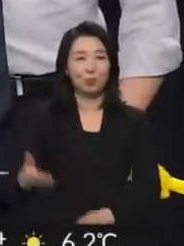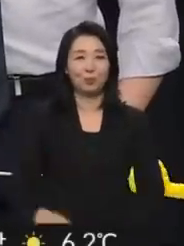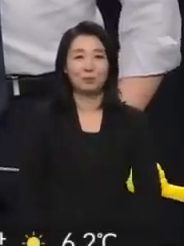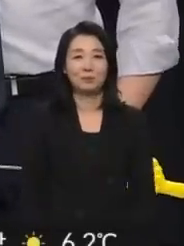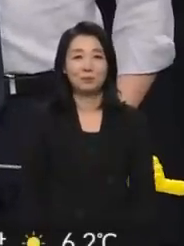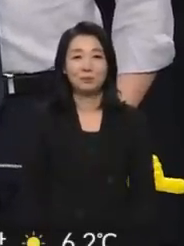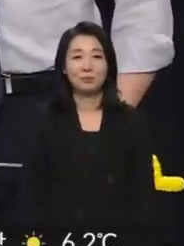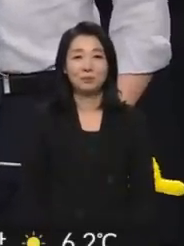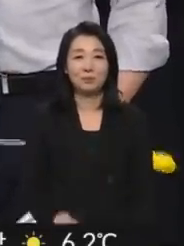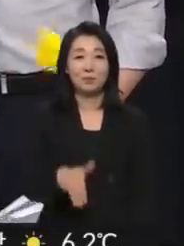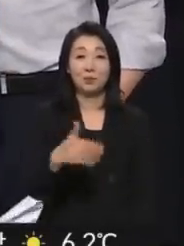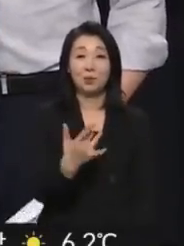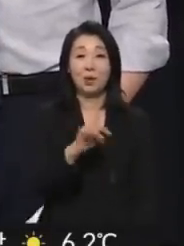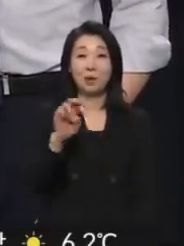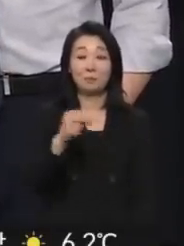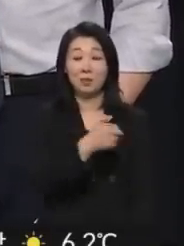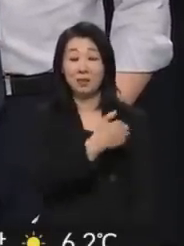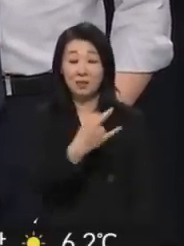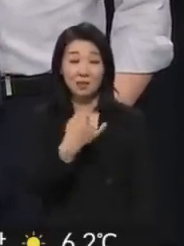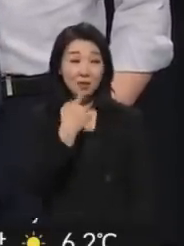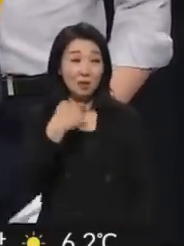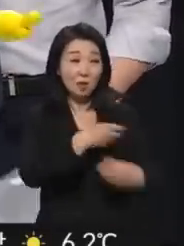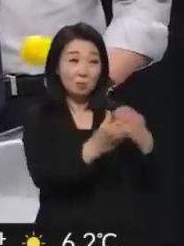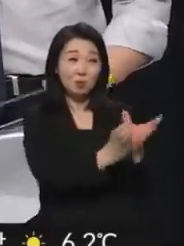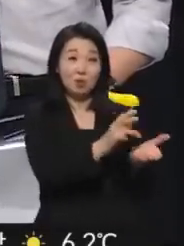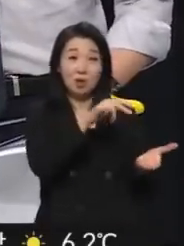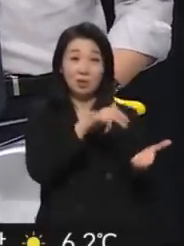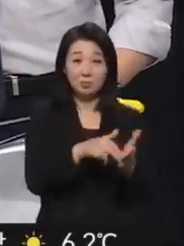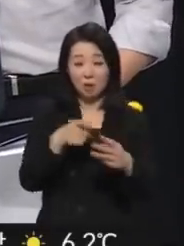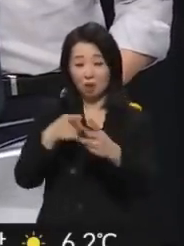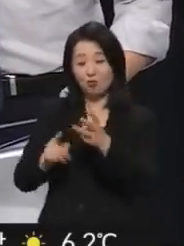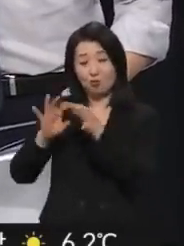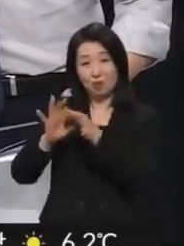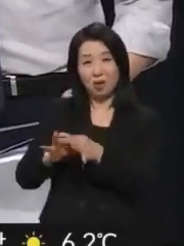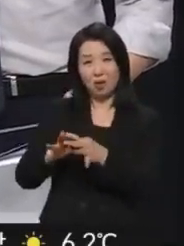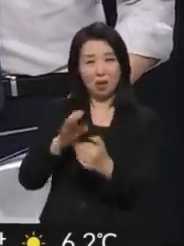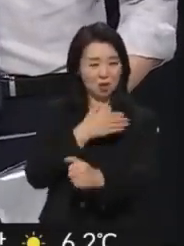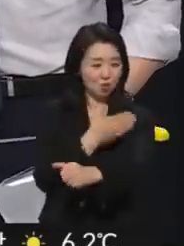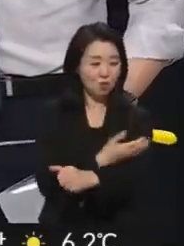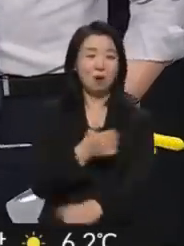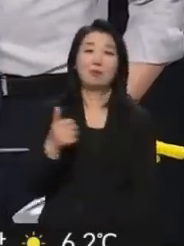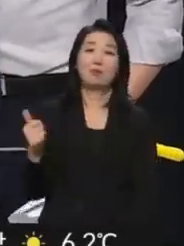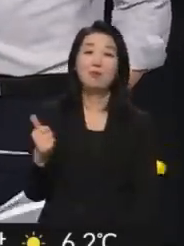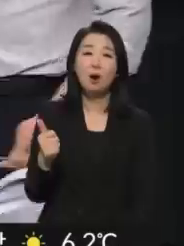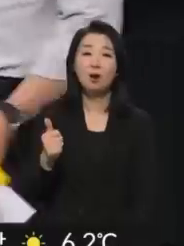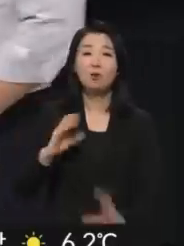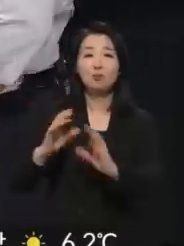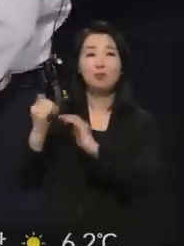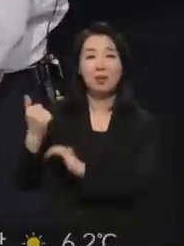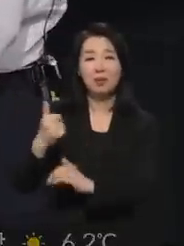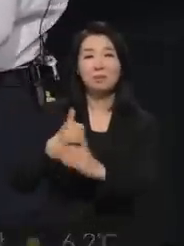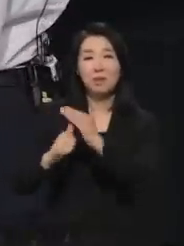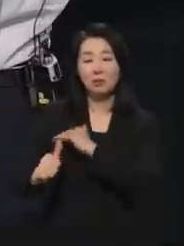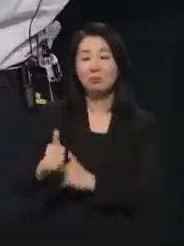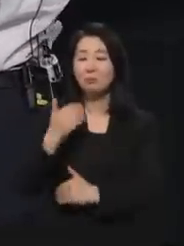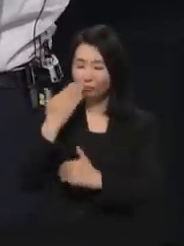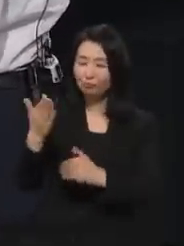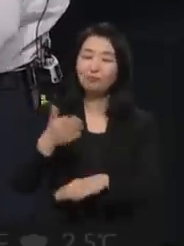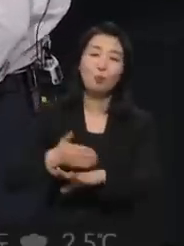민주당 최민희 전 의원이 민주당 입장에선 윤핵관 권성동 의원이 국민의힘 당대표가 되면 땡큐라고